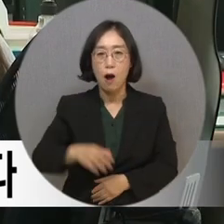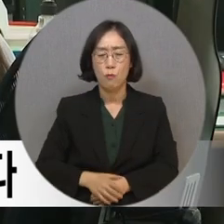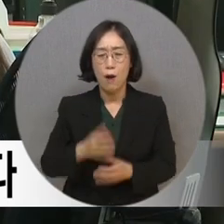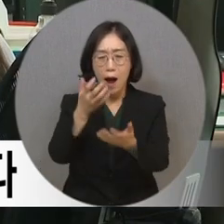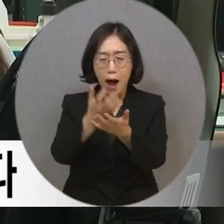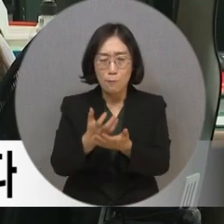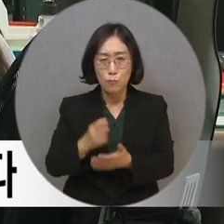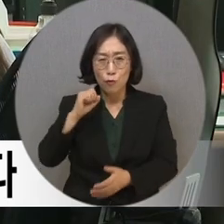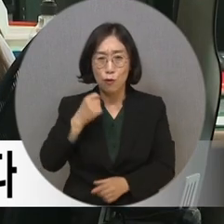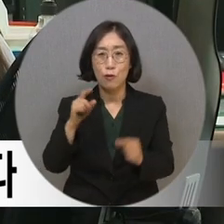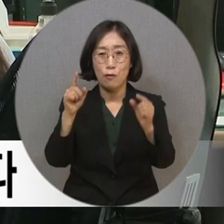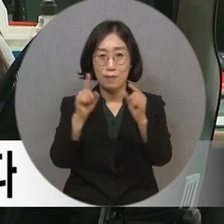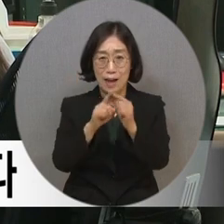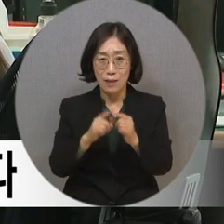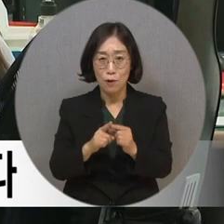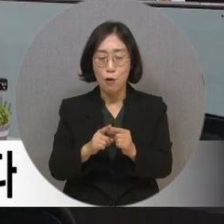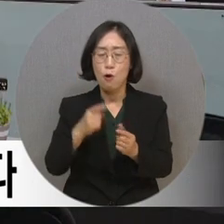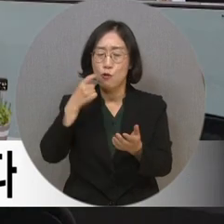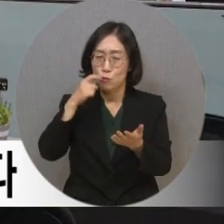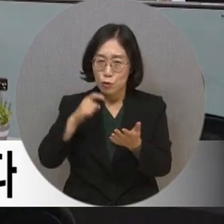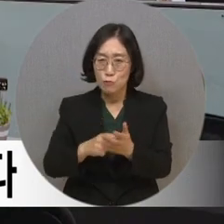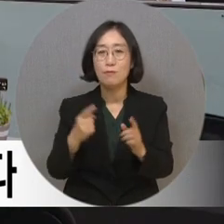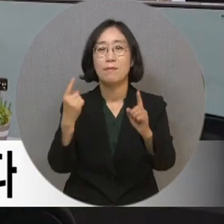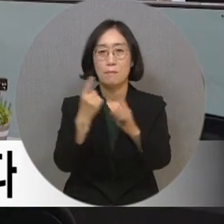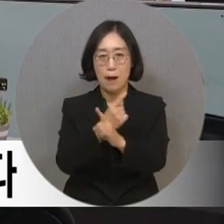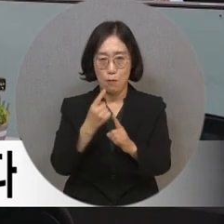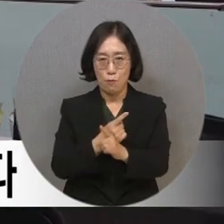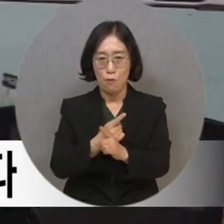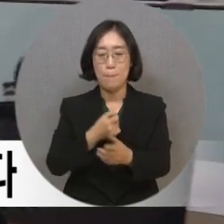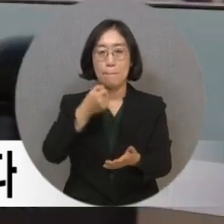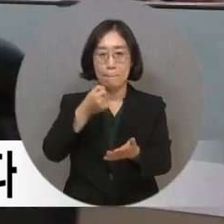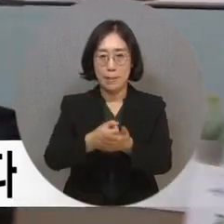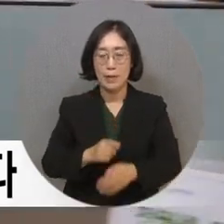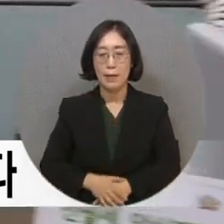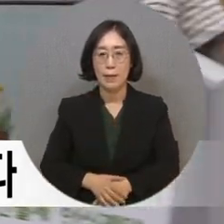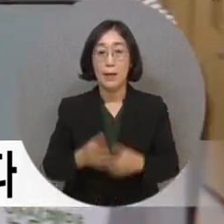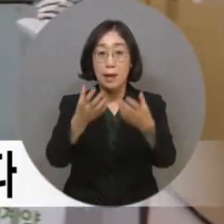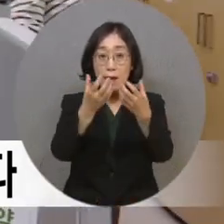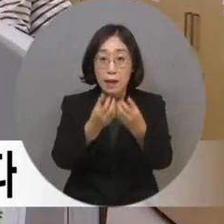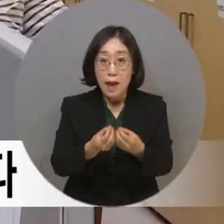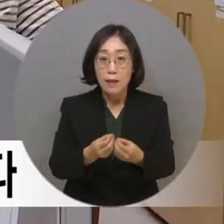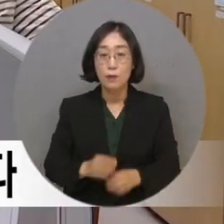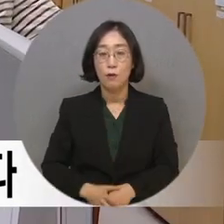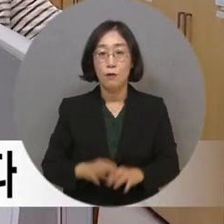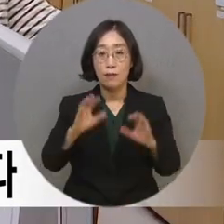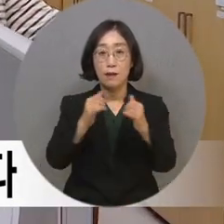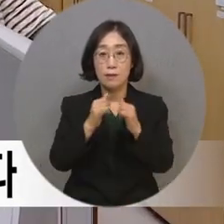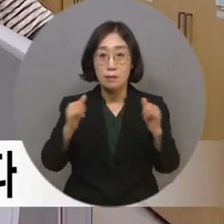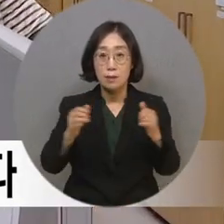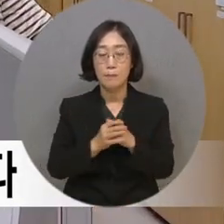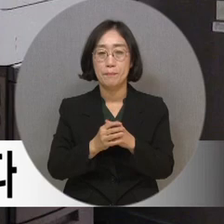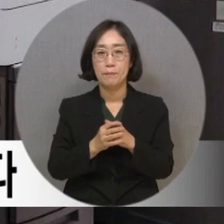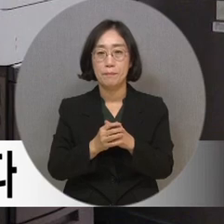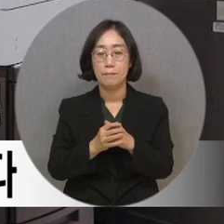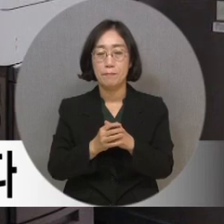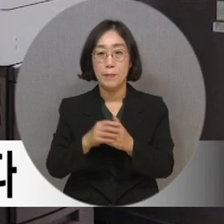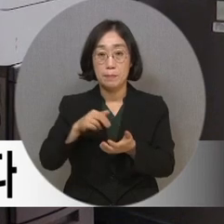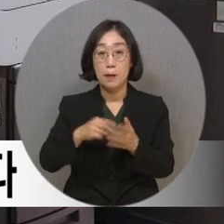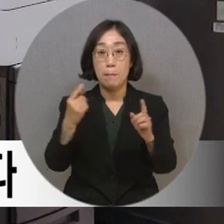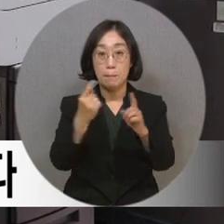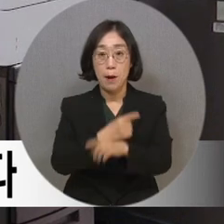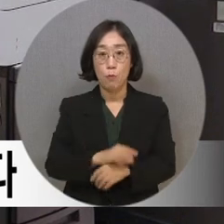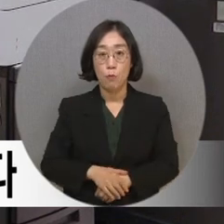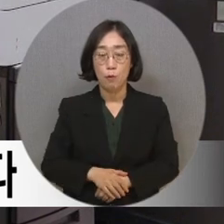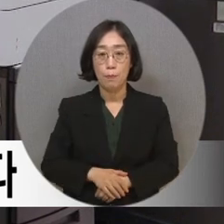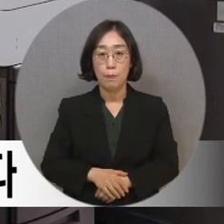등을 일상에서 쓰는 표현으로 고치는 겁니다. 예를 들어 국민 시각에서 개선되는 행정 용어는 여권